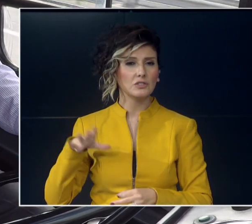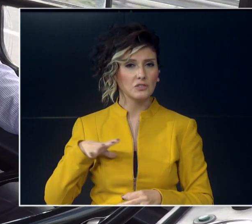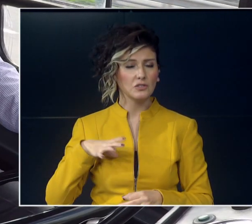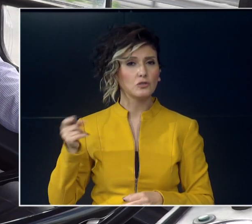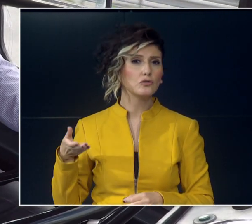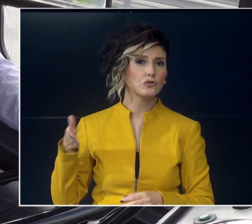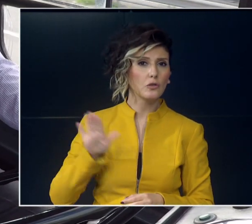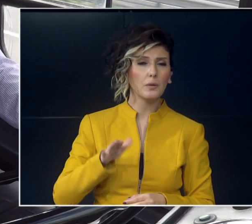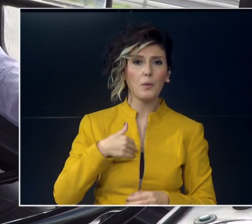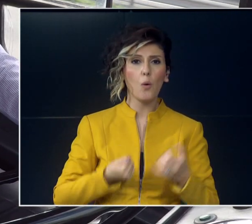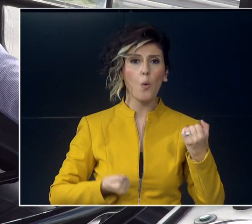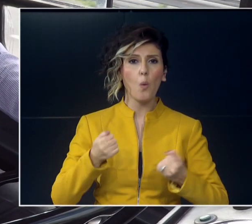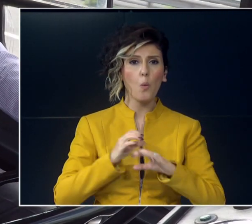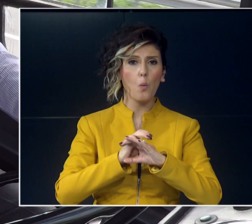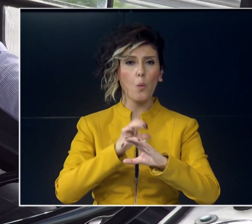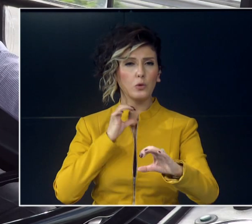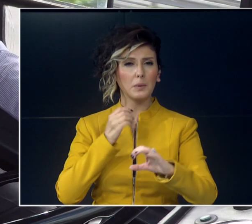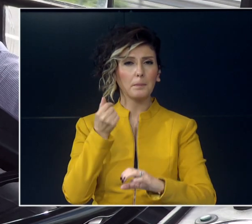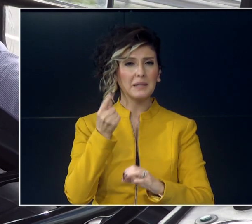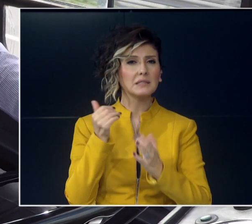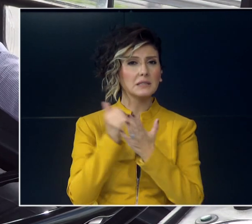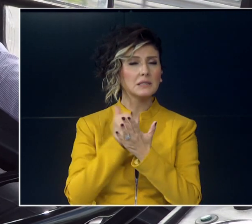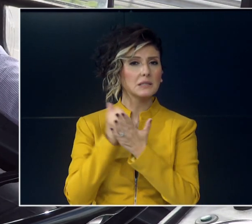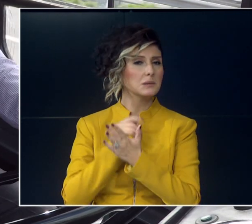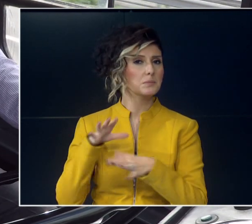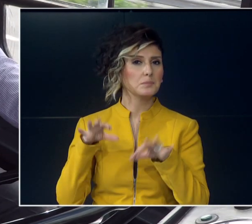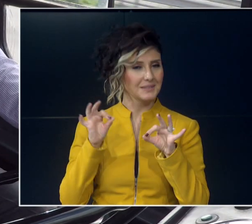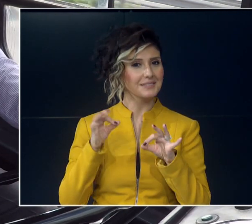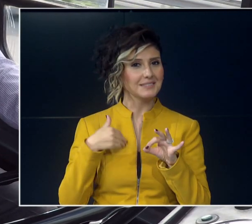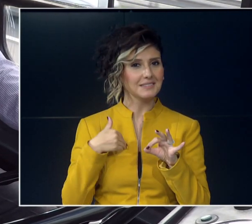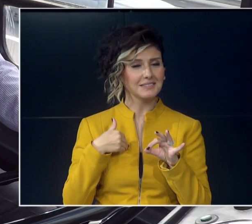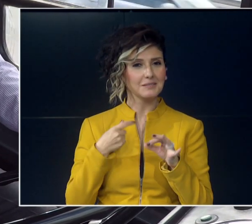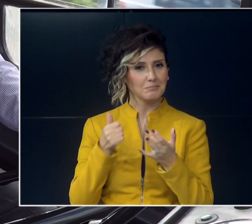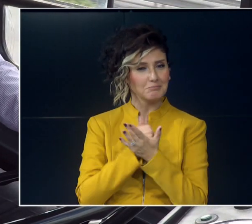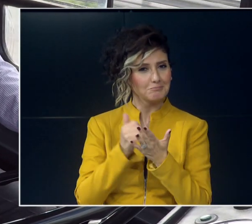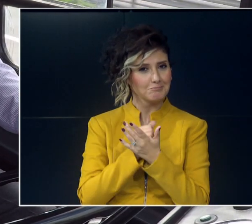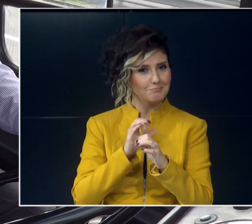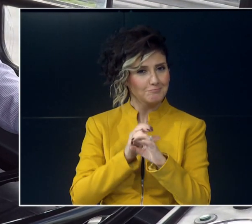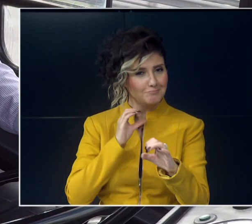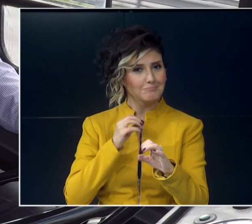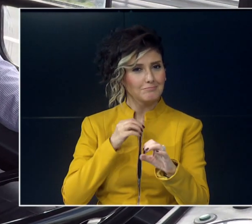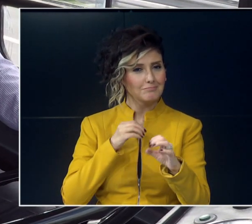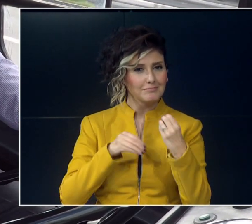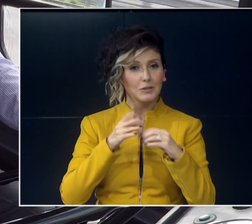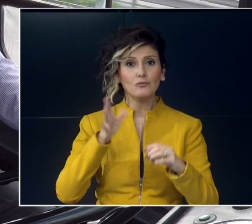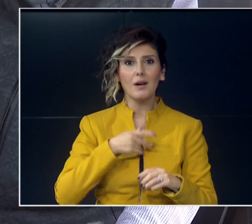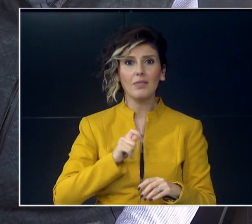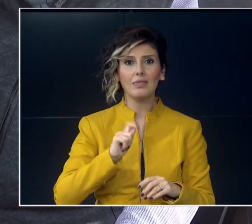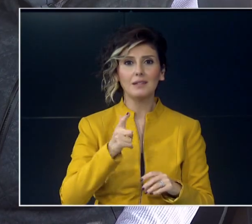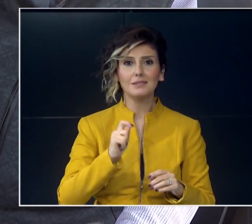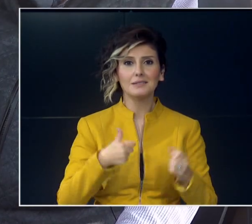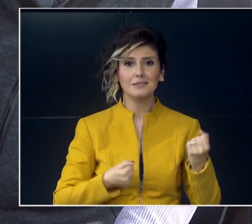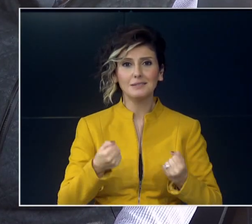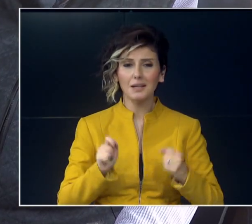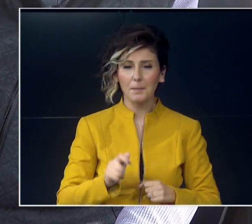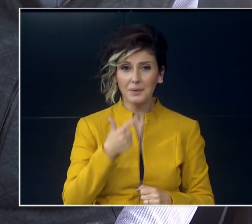Sonra otobüsçülükten de biraz para kazandım. Daha sonra taksicilik yaptım.